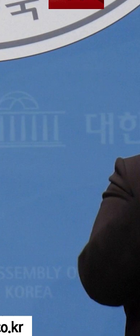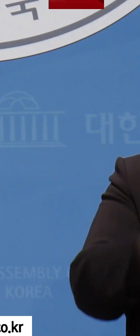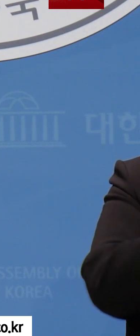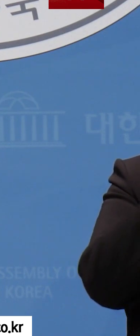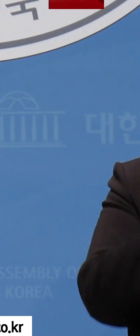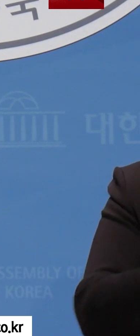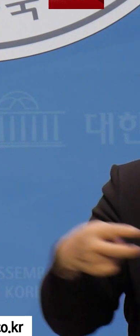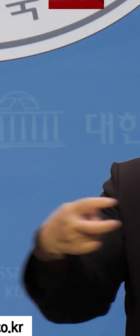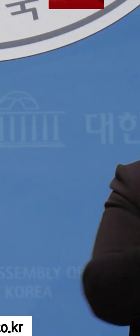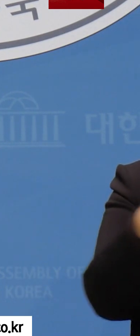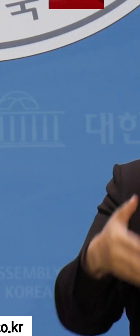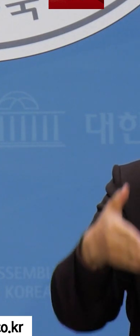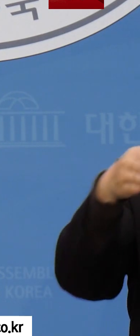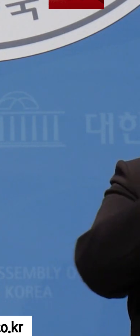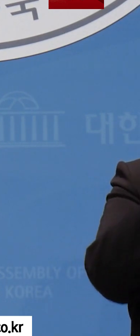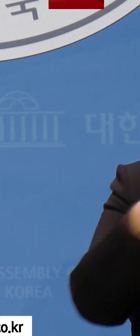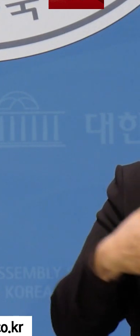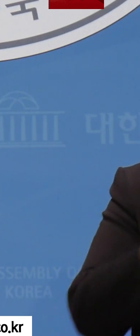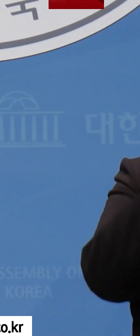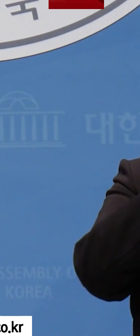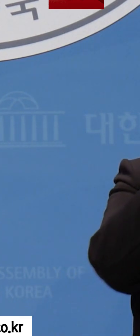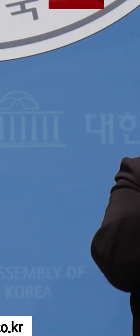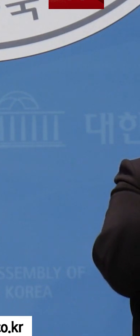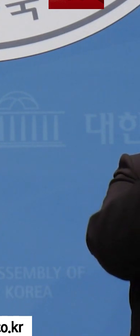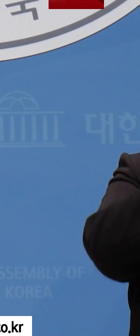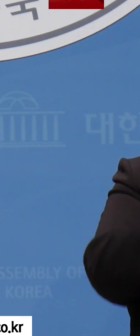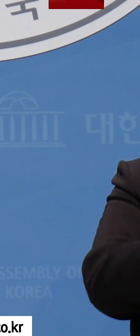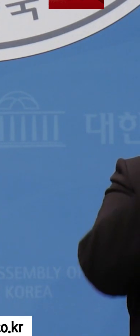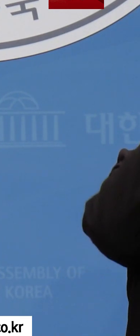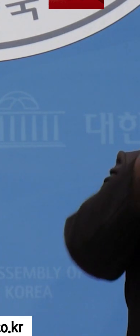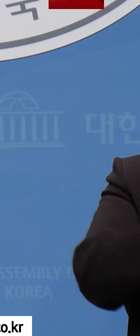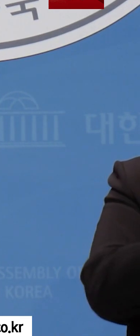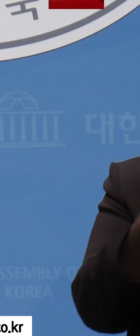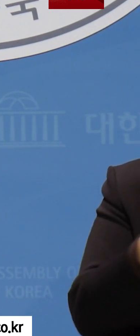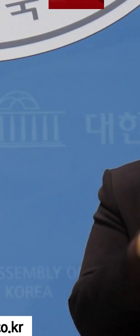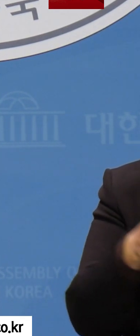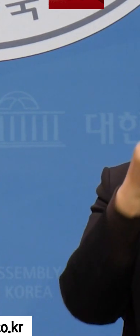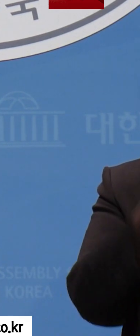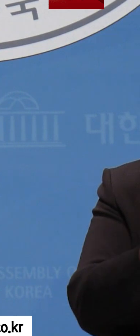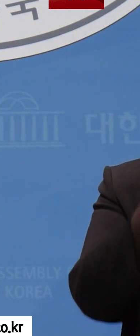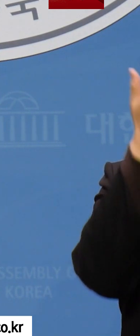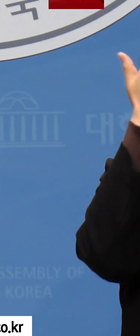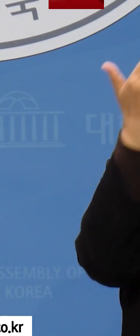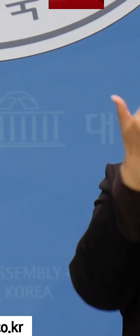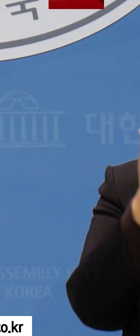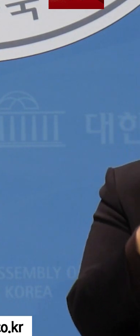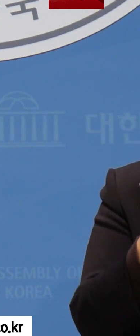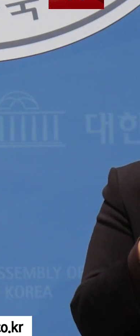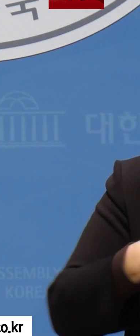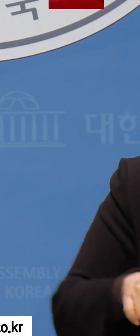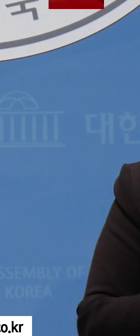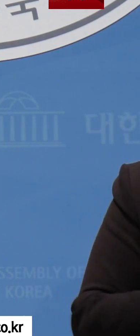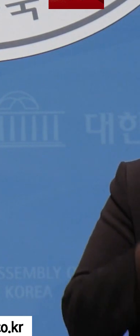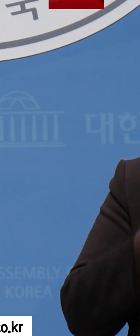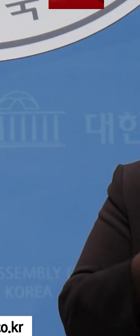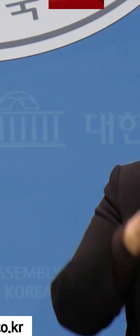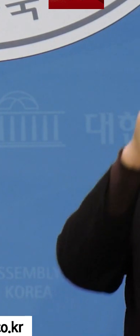교통시설 건설사업에 대해 예비 타당성 조사 면제하는 법안을 대표 발의합니다.